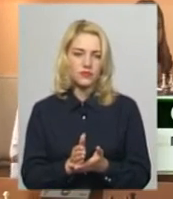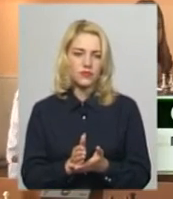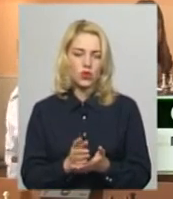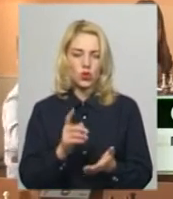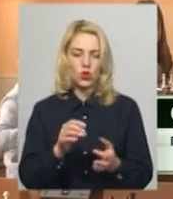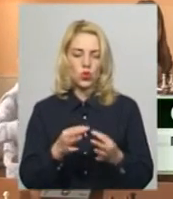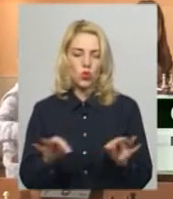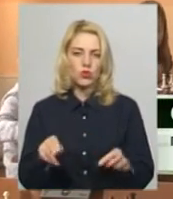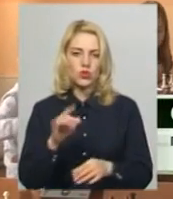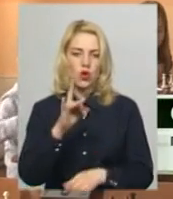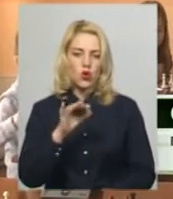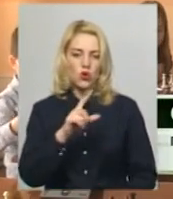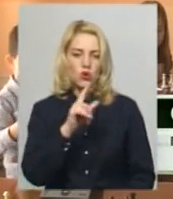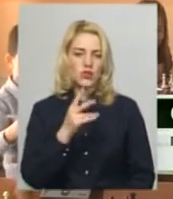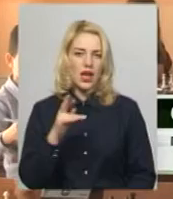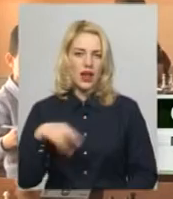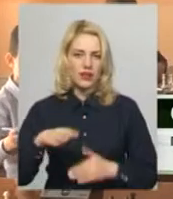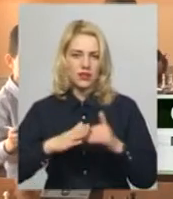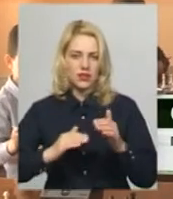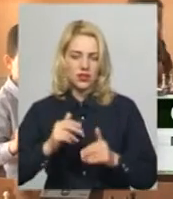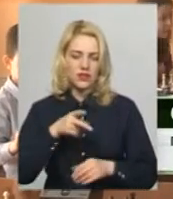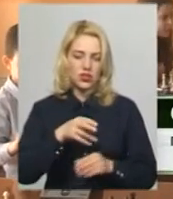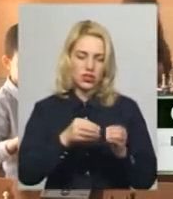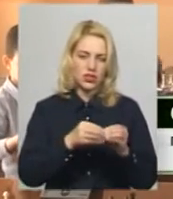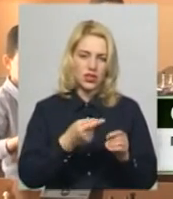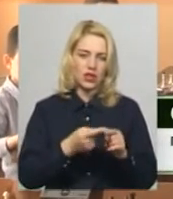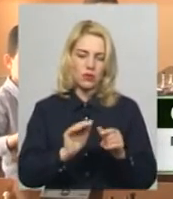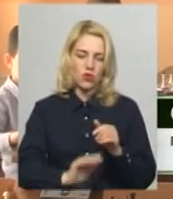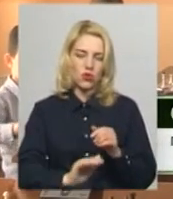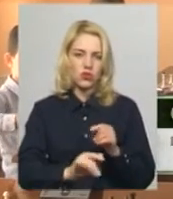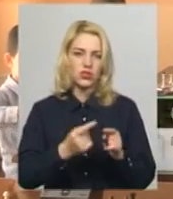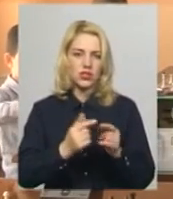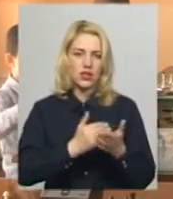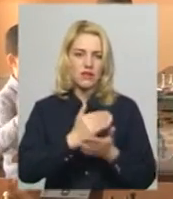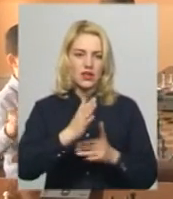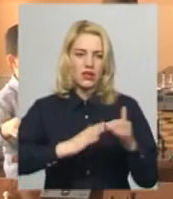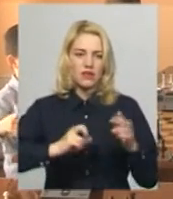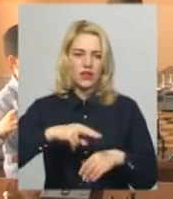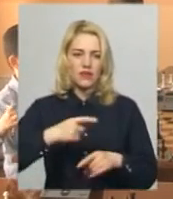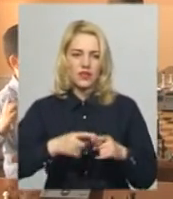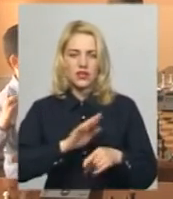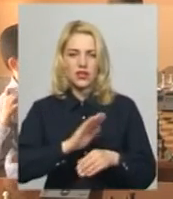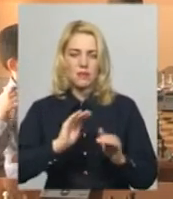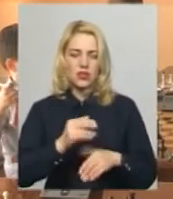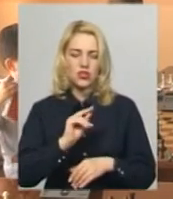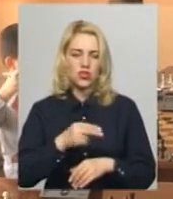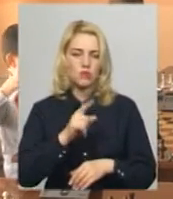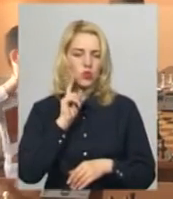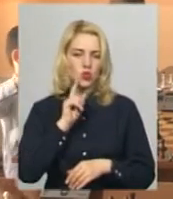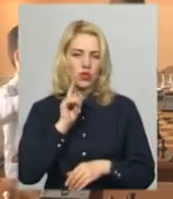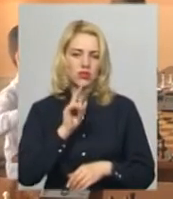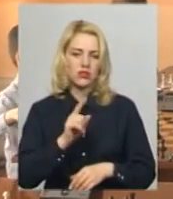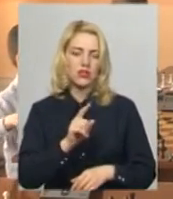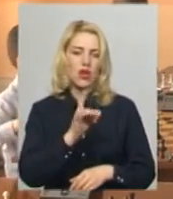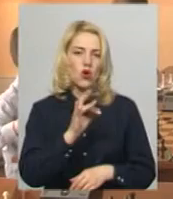допуск по розрядам. 2010 і молодші – це не нижче кваліфікації шахісти, не нижче першого гімнацького